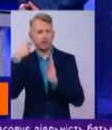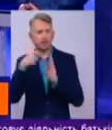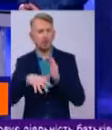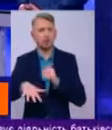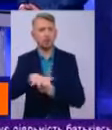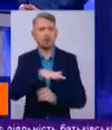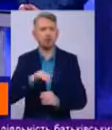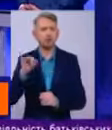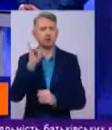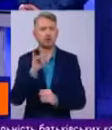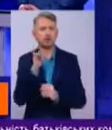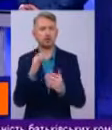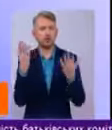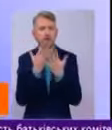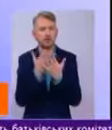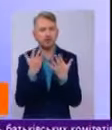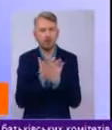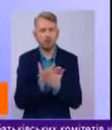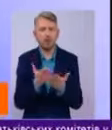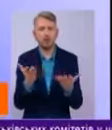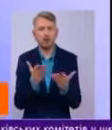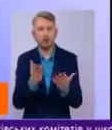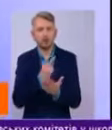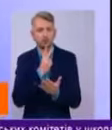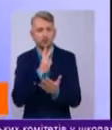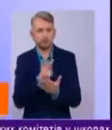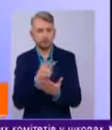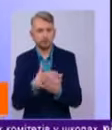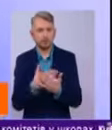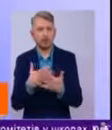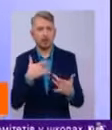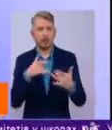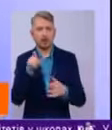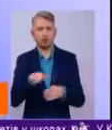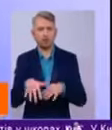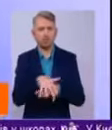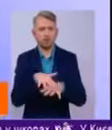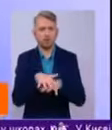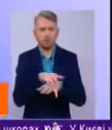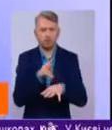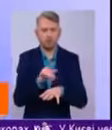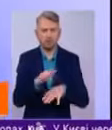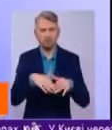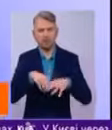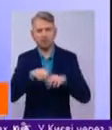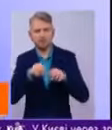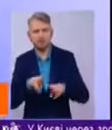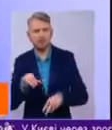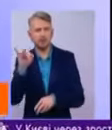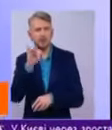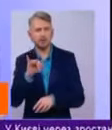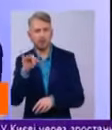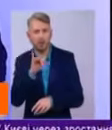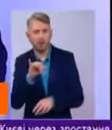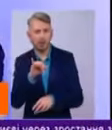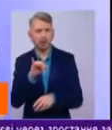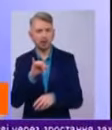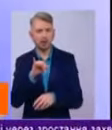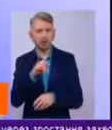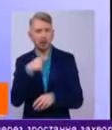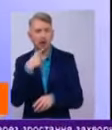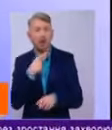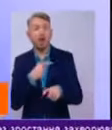майданчику історичного фільму, на якому зображений, наприклад, актор масовки, фахівці, історики, там, реконструктори